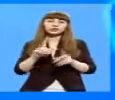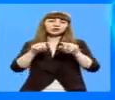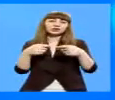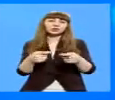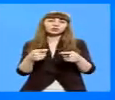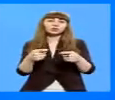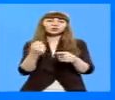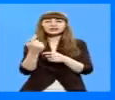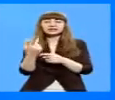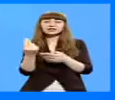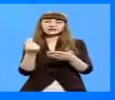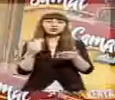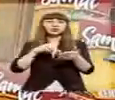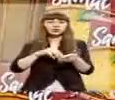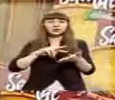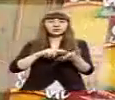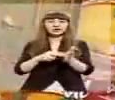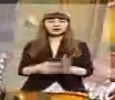берілмек.